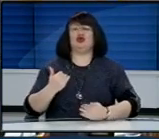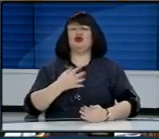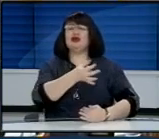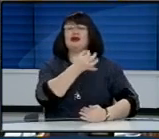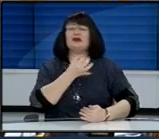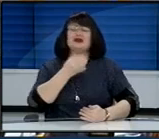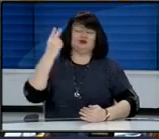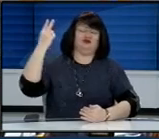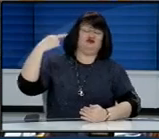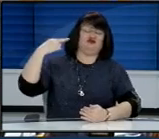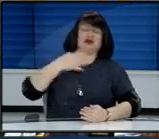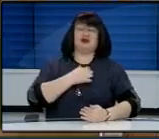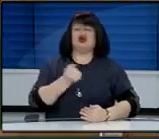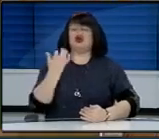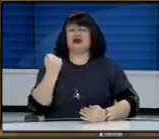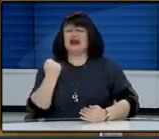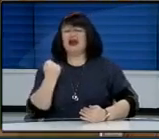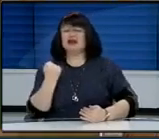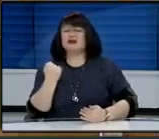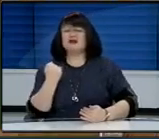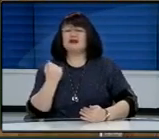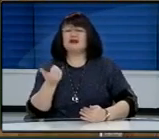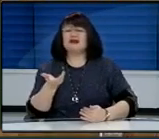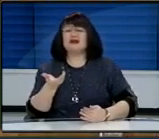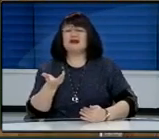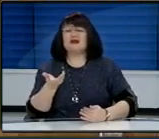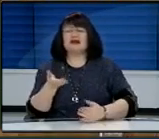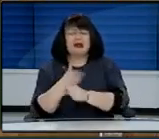είπατε, λαιλασίας, πώς το είπατε,